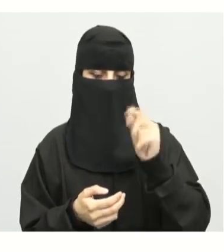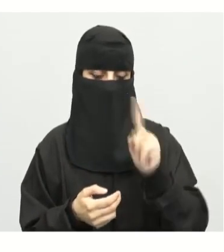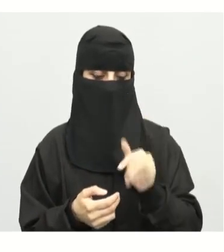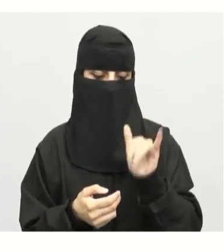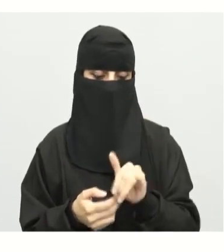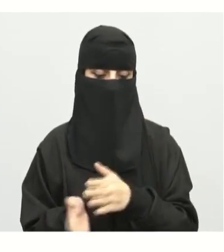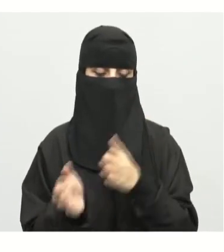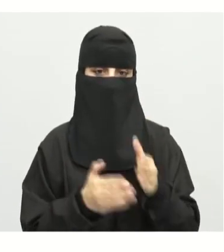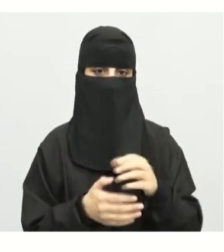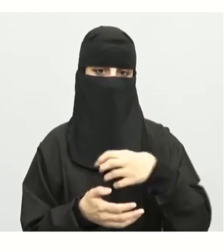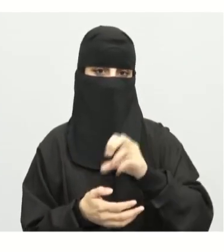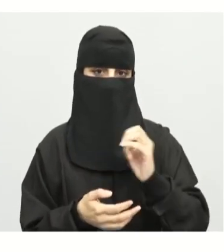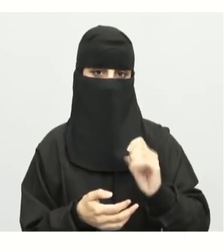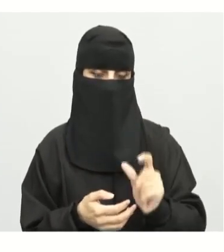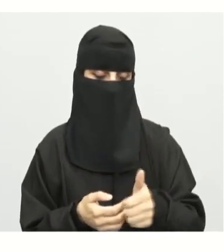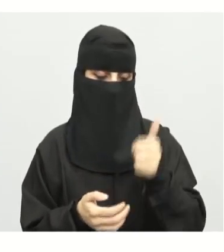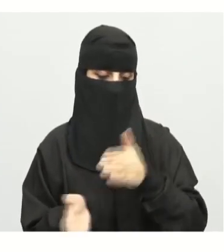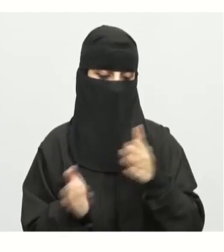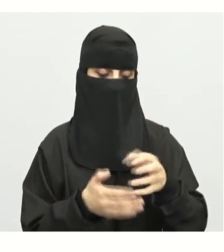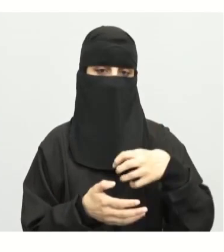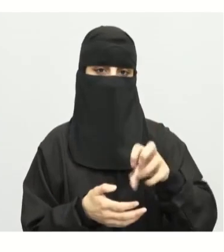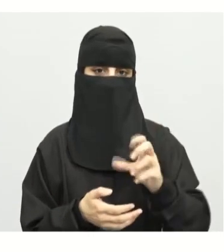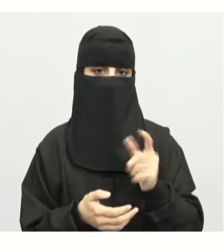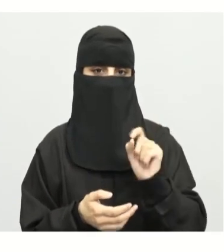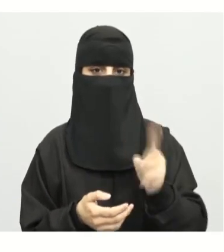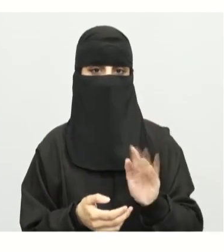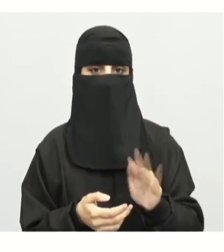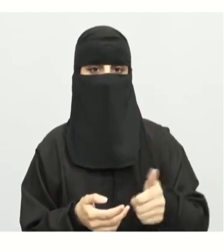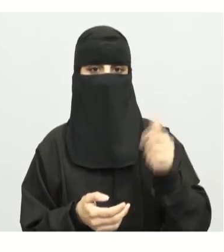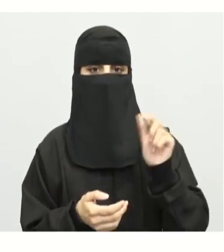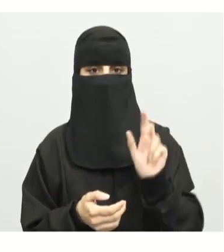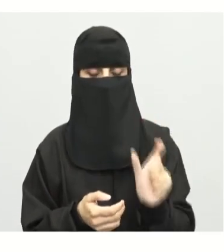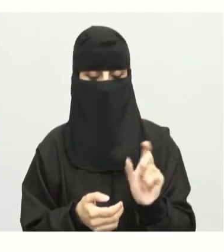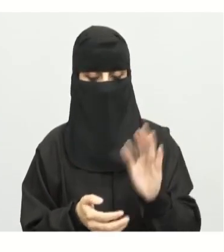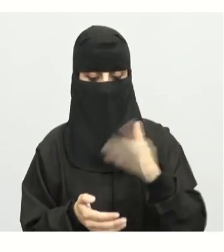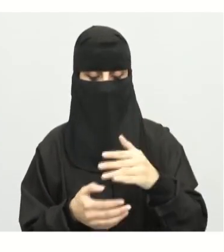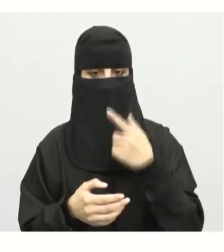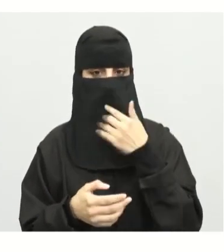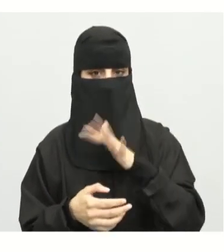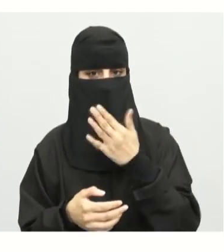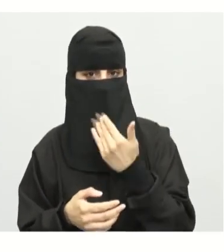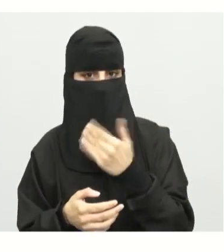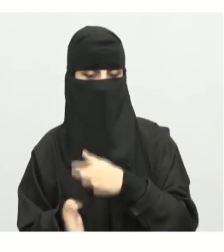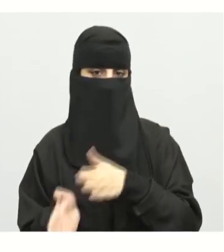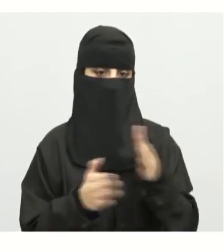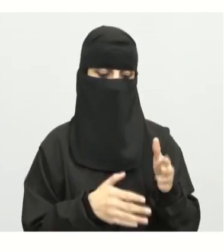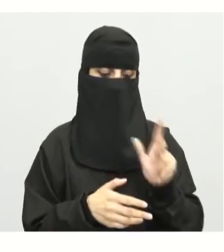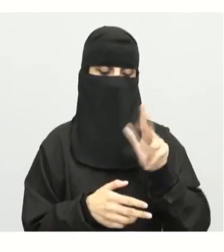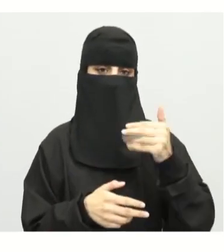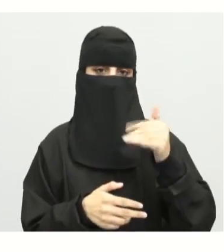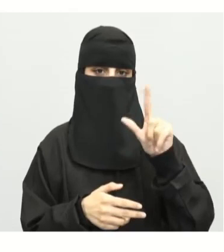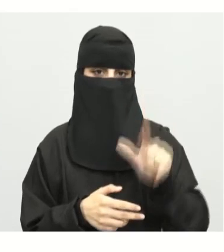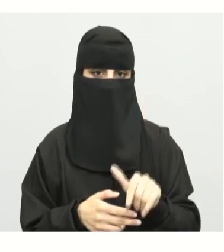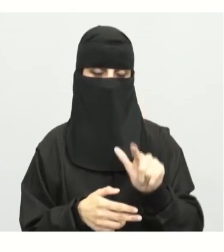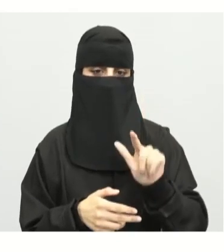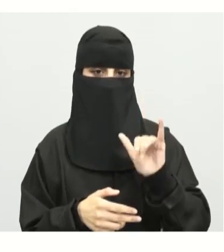هنا البحر الاحمر والخليج العربي نريد ان نصنف هذه الجزر التي تقع على